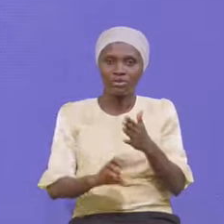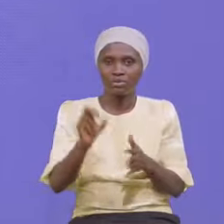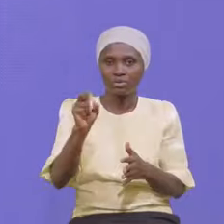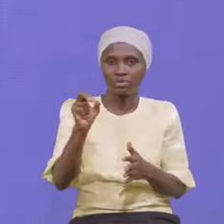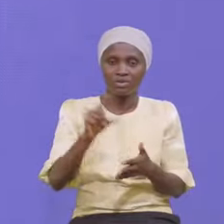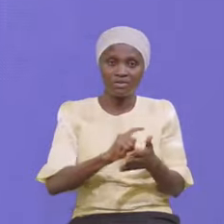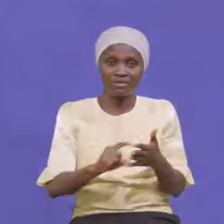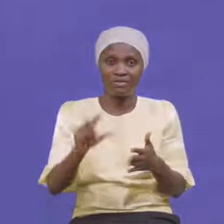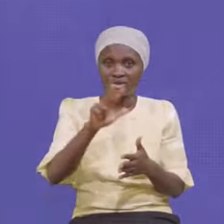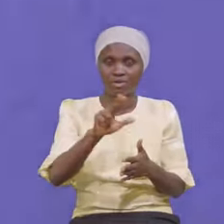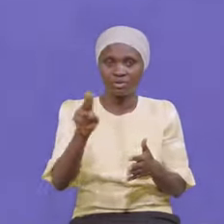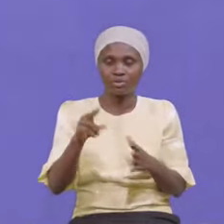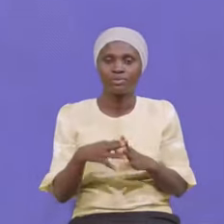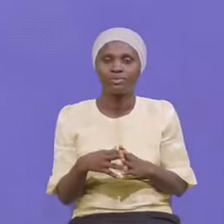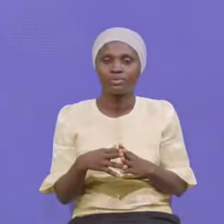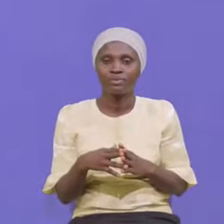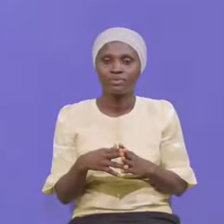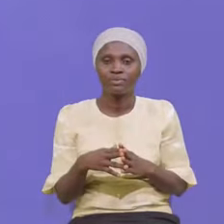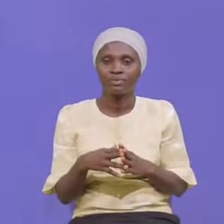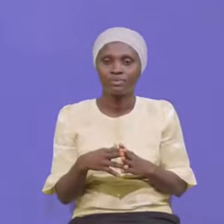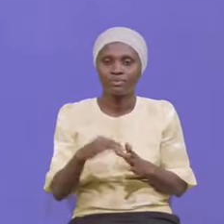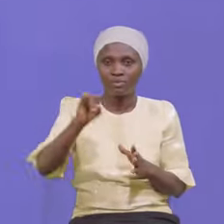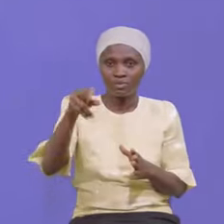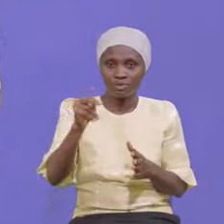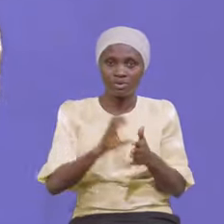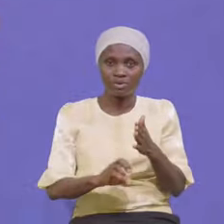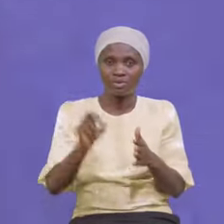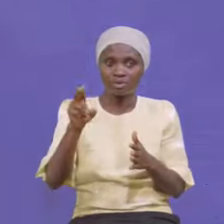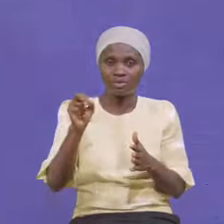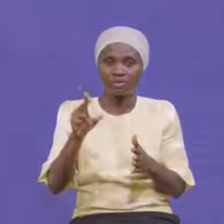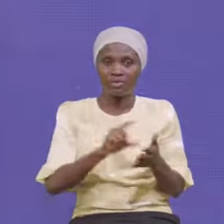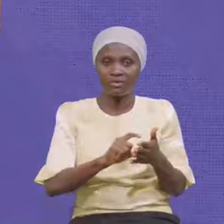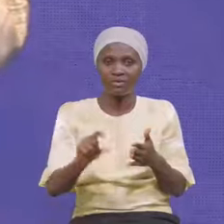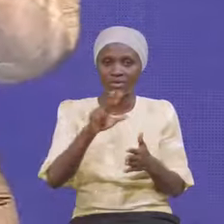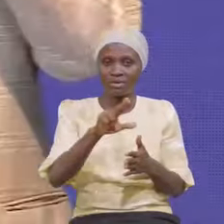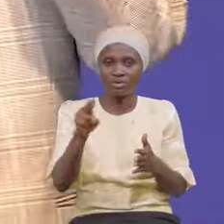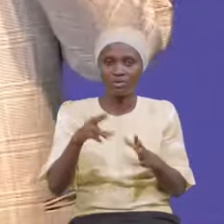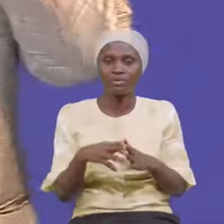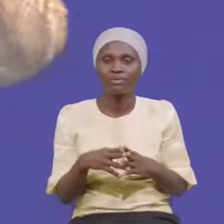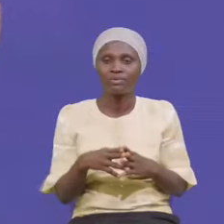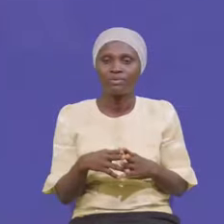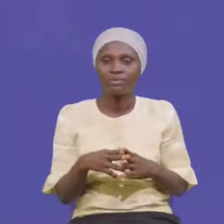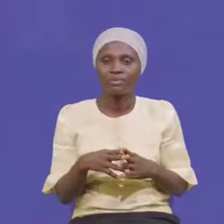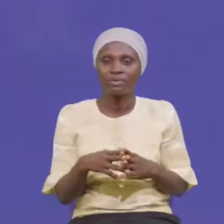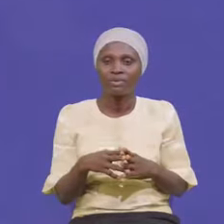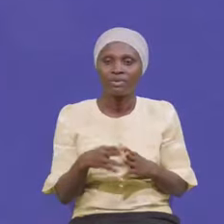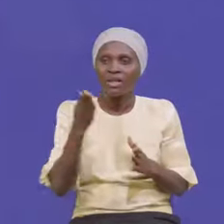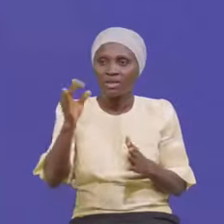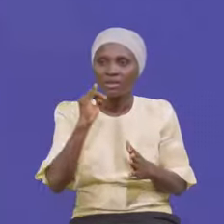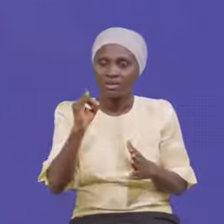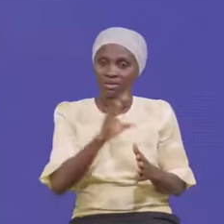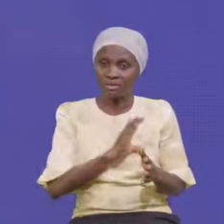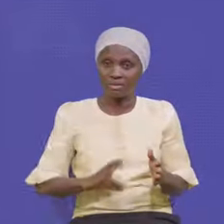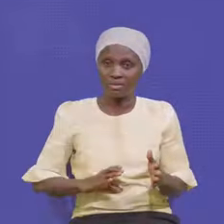32. యోహాను సువార్త 12 అధ్యాయం 32వ వచనంలో. John 12 verse 32. యోహాను సువార్త 12:32. There is Christ.